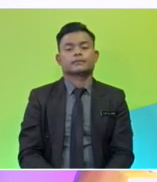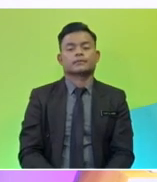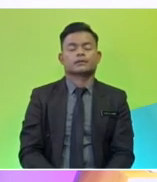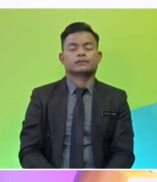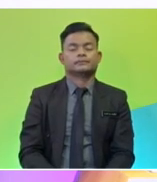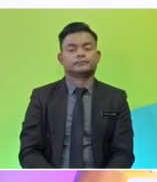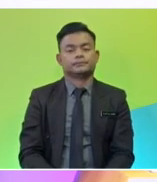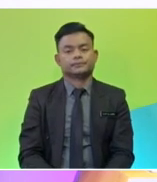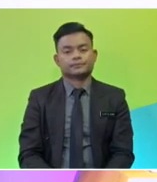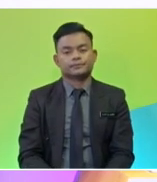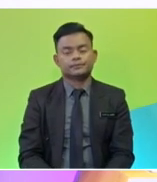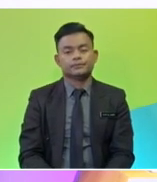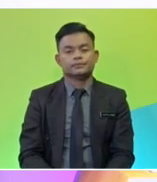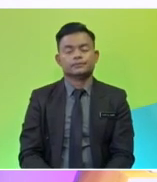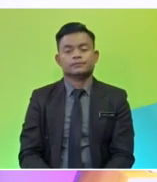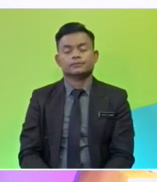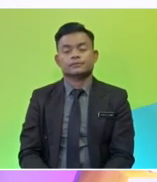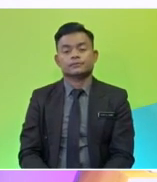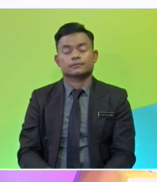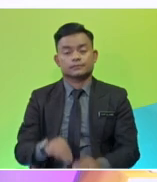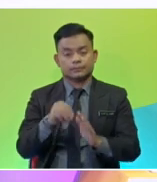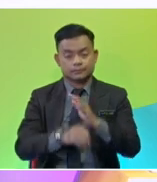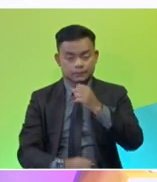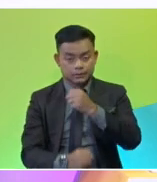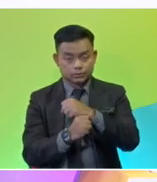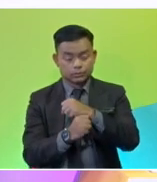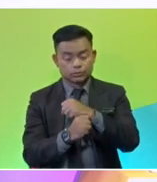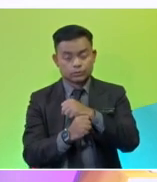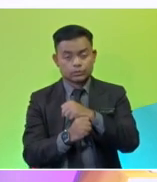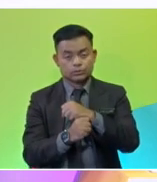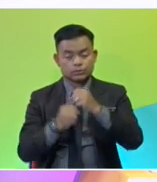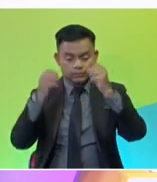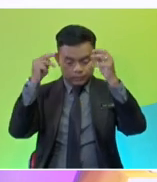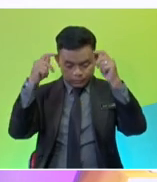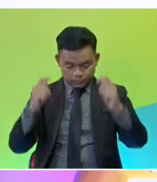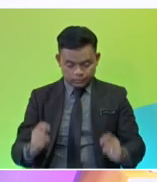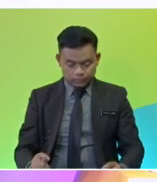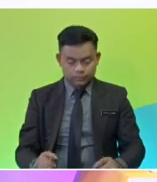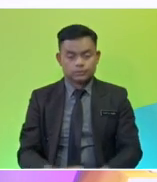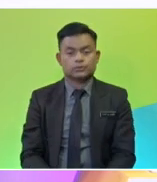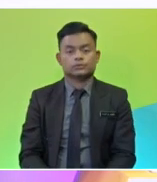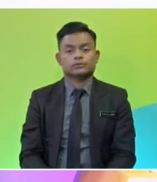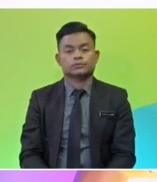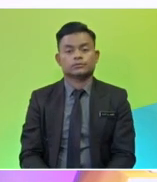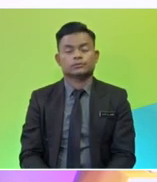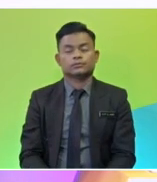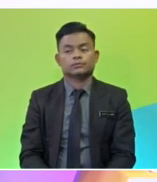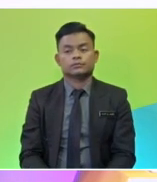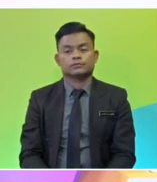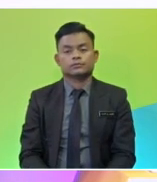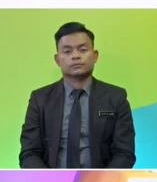sudah selesai menyokong tubuh sebagai sokongan dan pergerakan mana satu